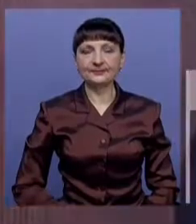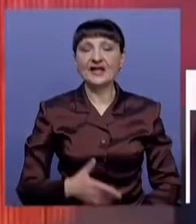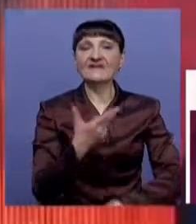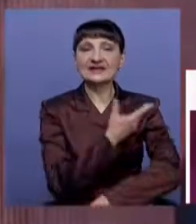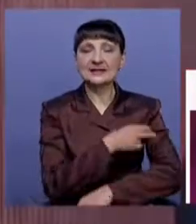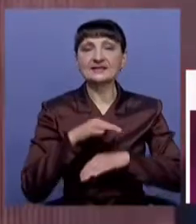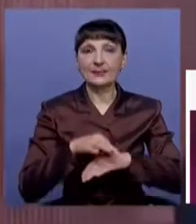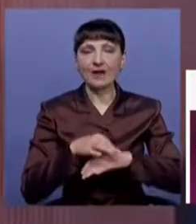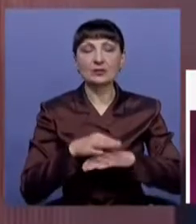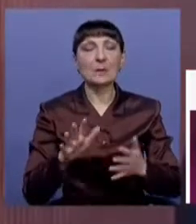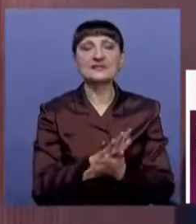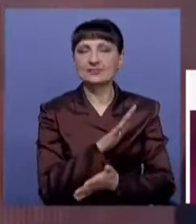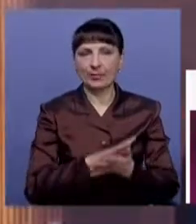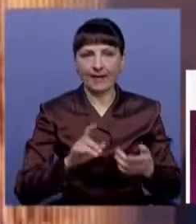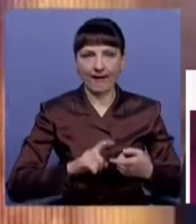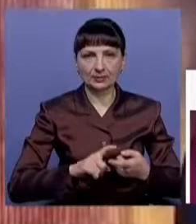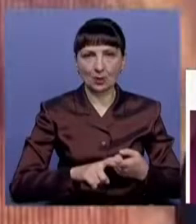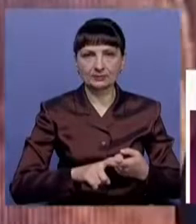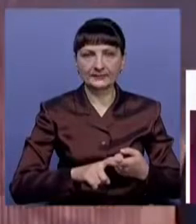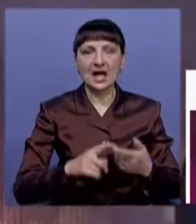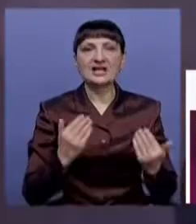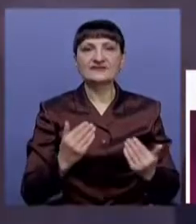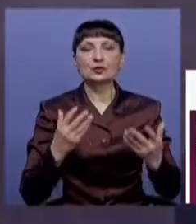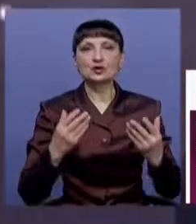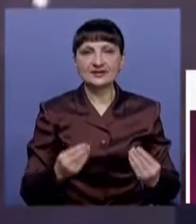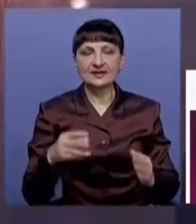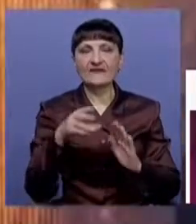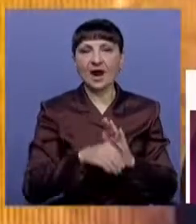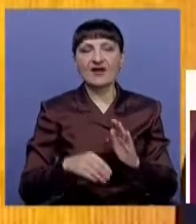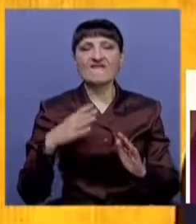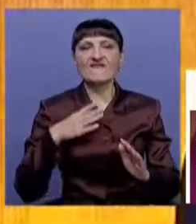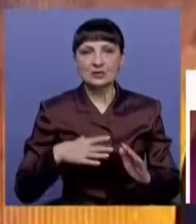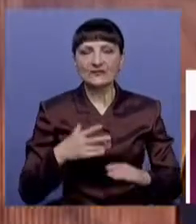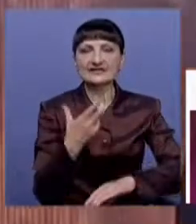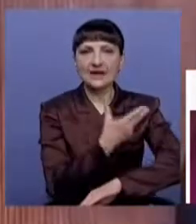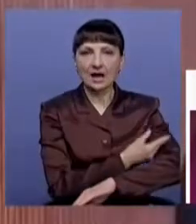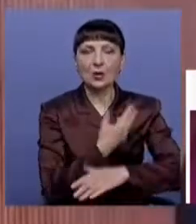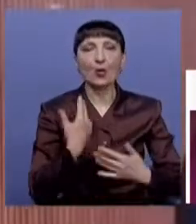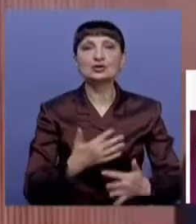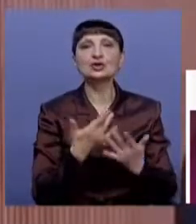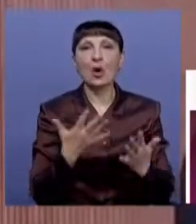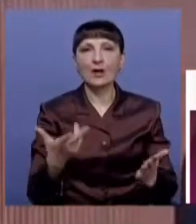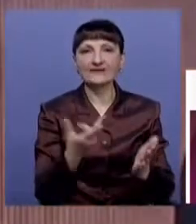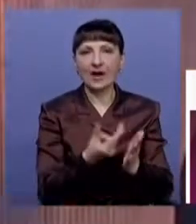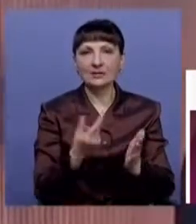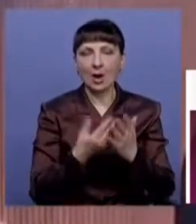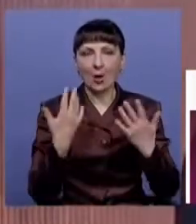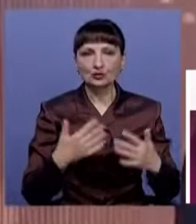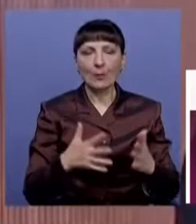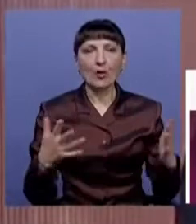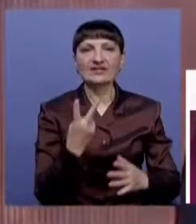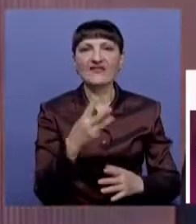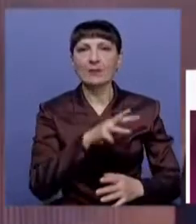Вакцинация проводится на бесплатной основе. На сегодняшний день в рамках вынужденной вакцинации провакцинировано более